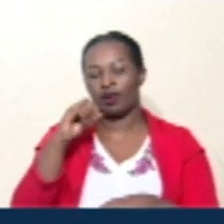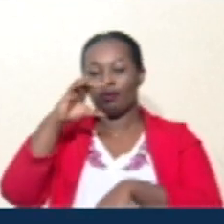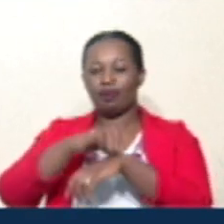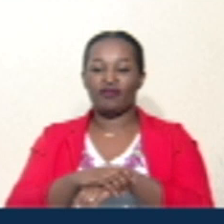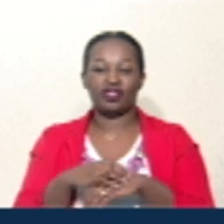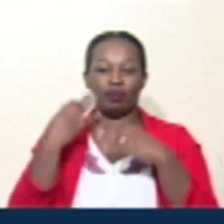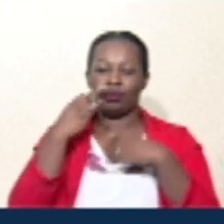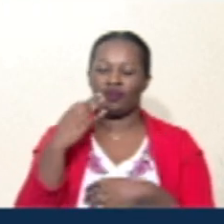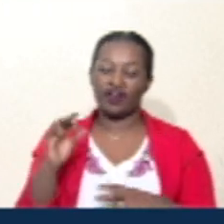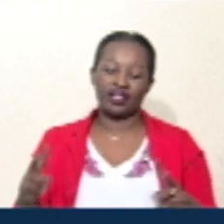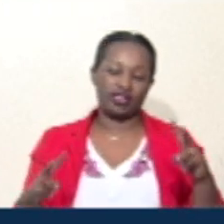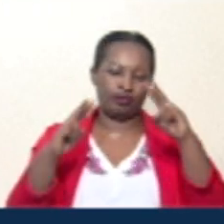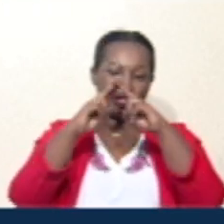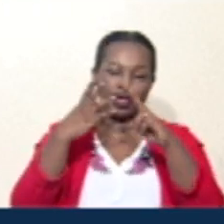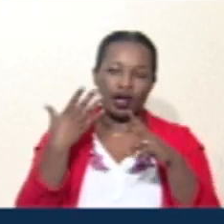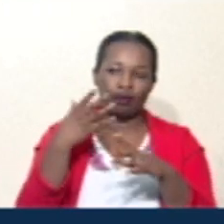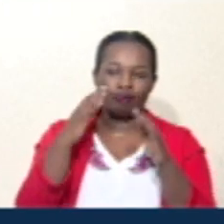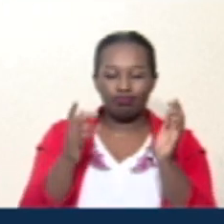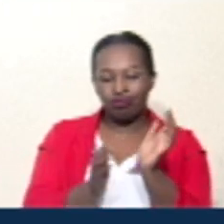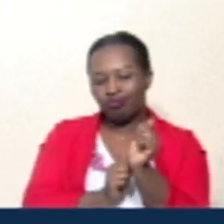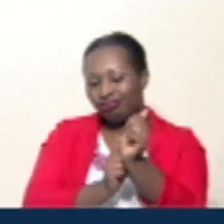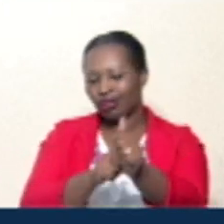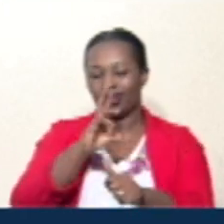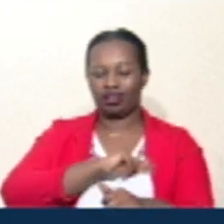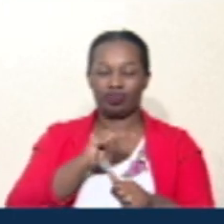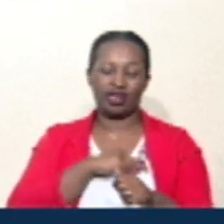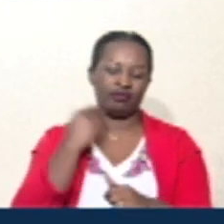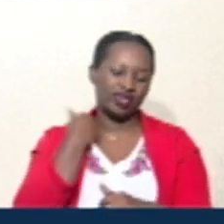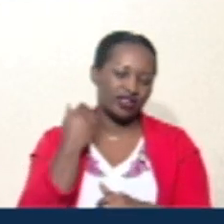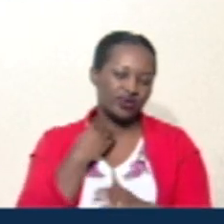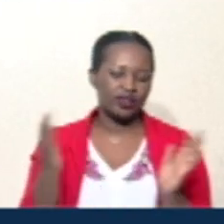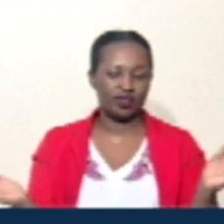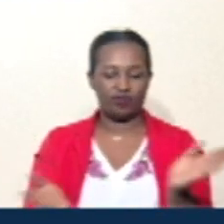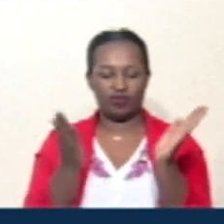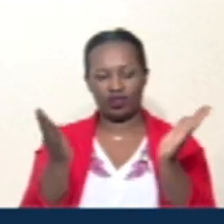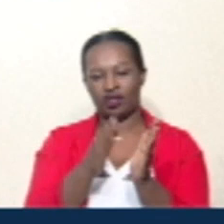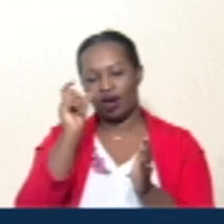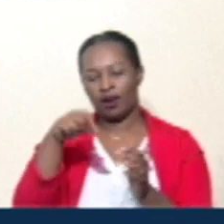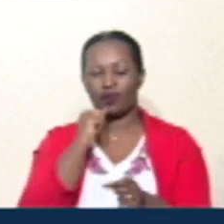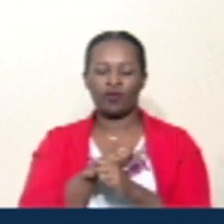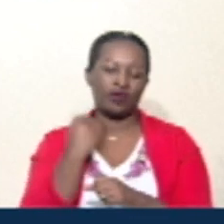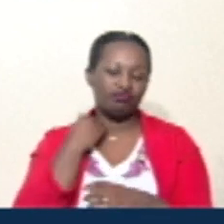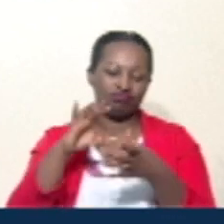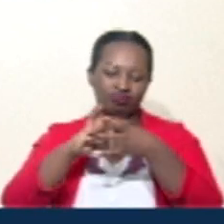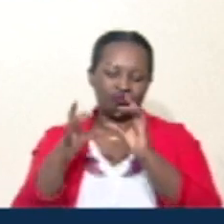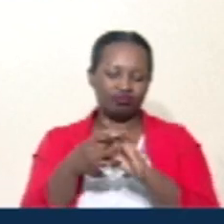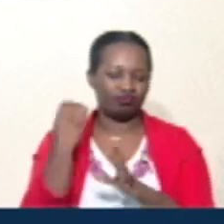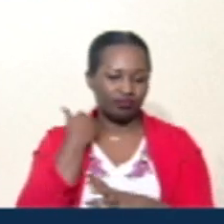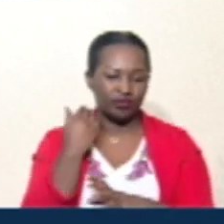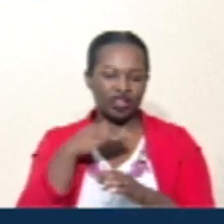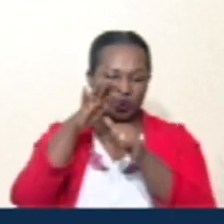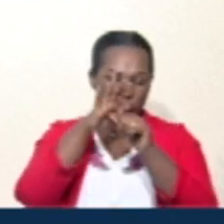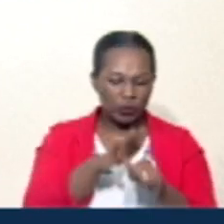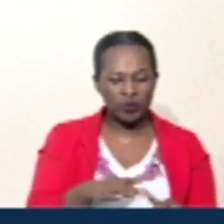Paris akurikiranyweho ibyaha bya Jenoside gushishikariza abantu gukora Jenoside ufatanya cyaha mu gukora Jenoside itoteza